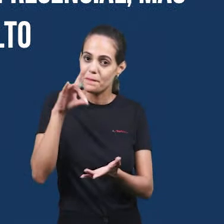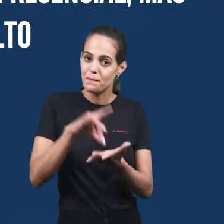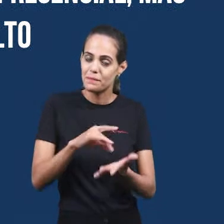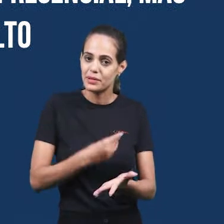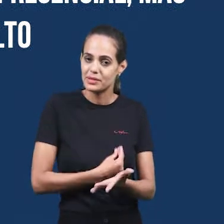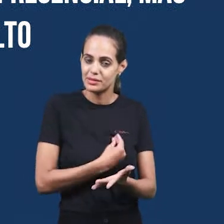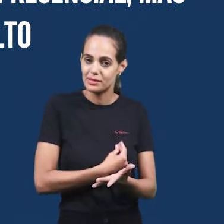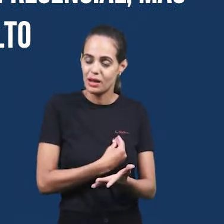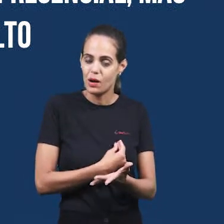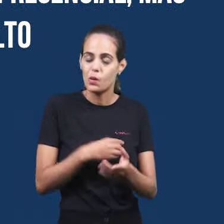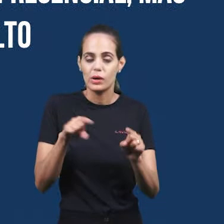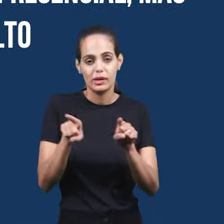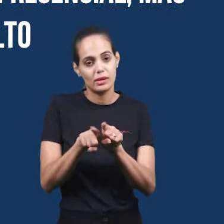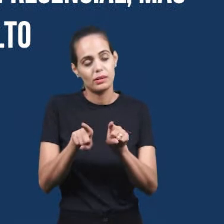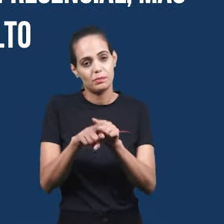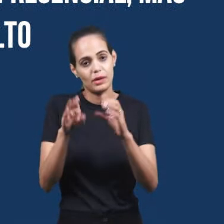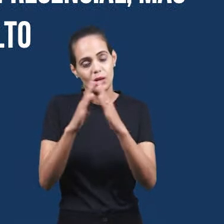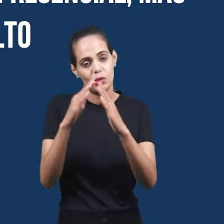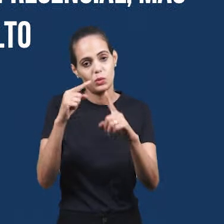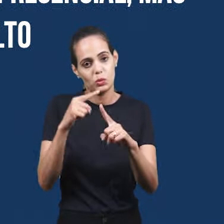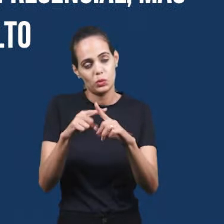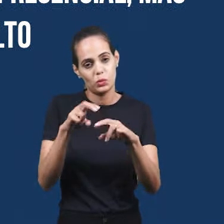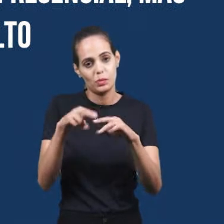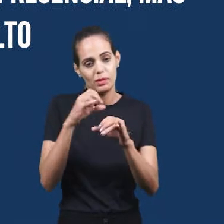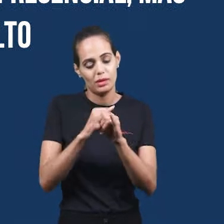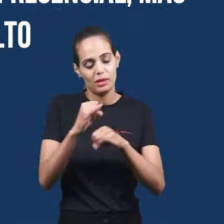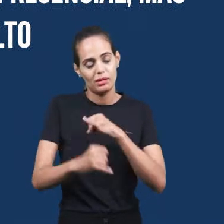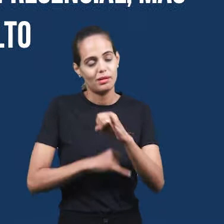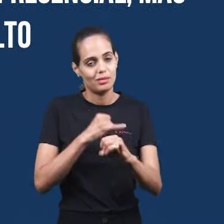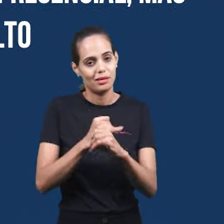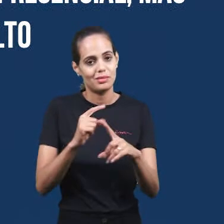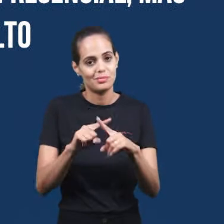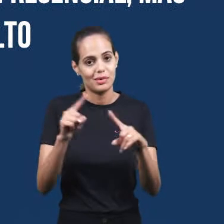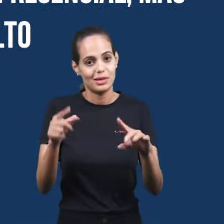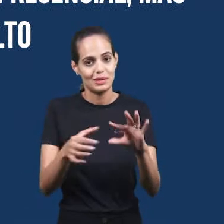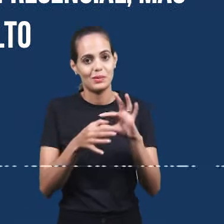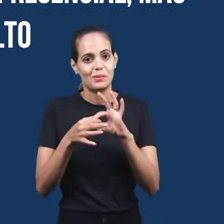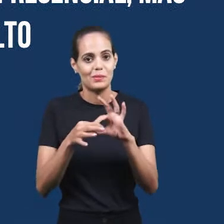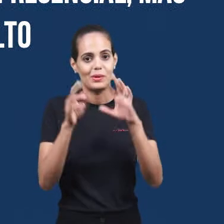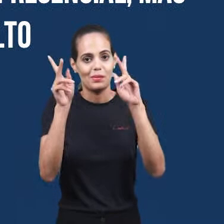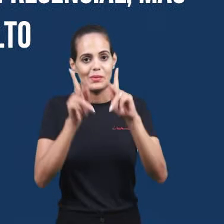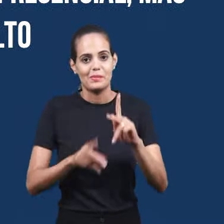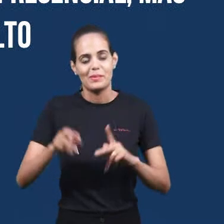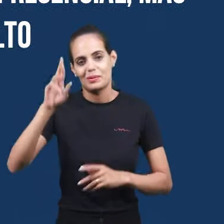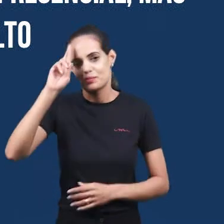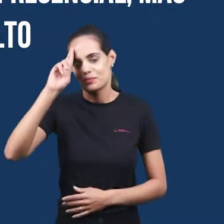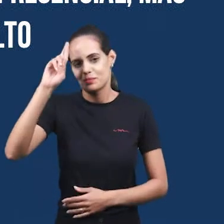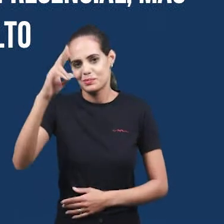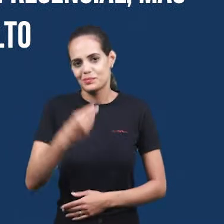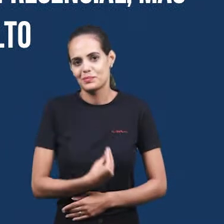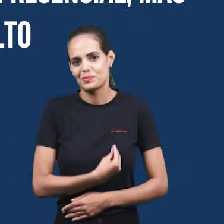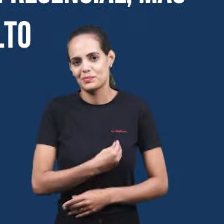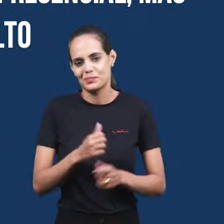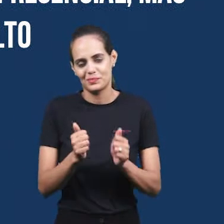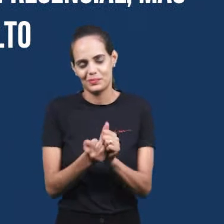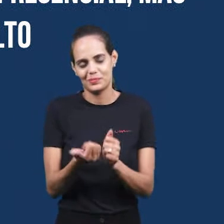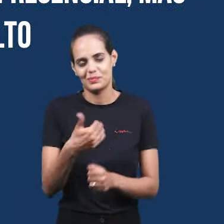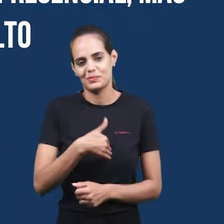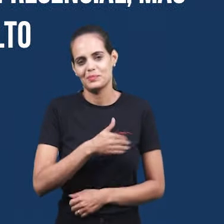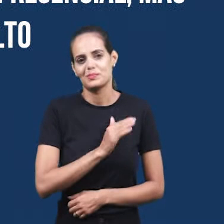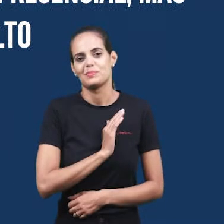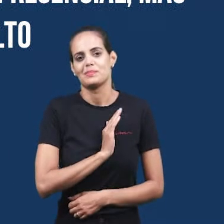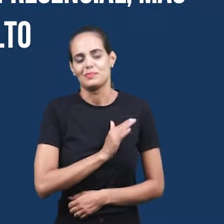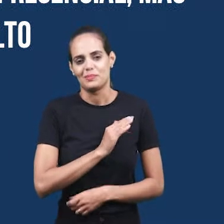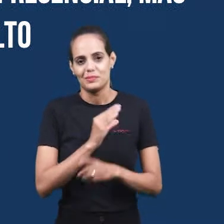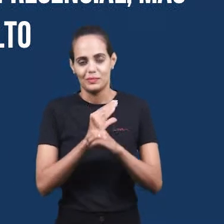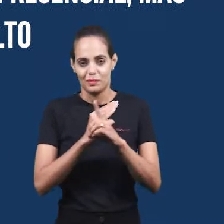Мир тем, кто близок, мир ближнему и дальнему. Мир тем, кто находится далеко, даже не